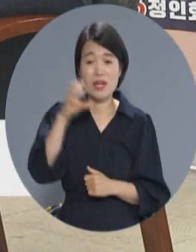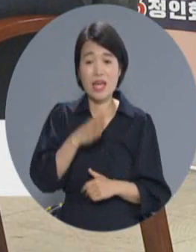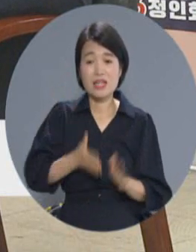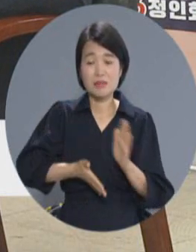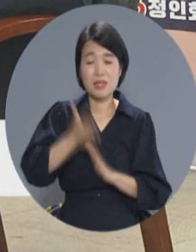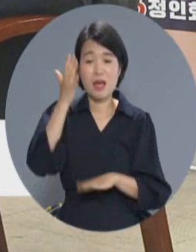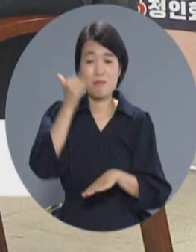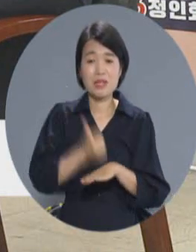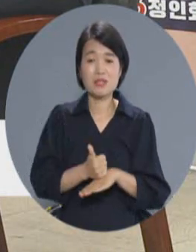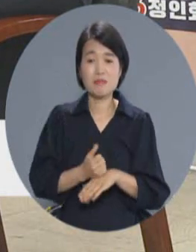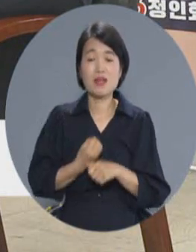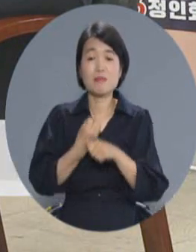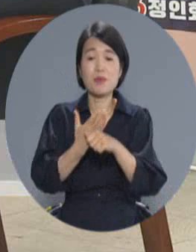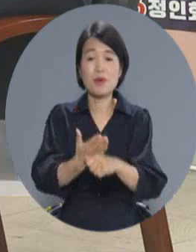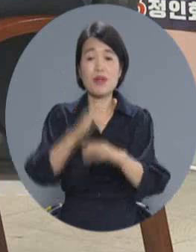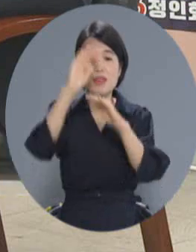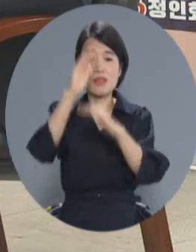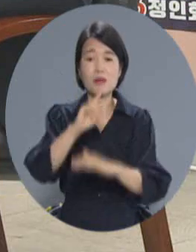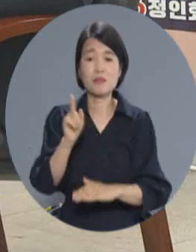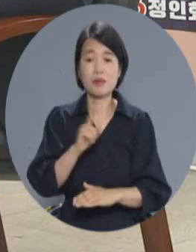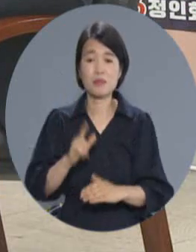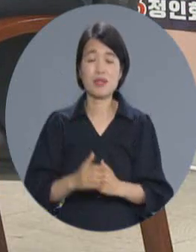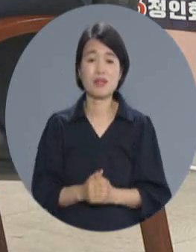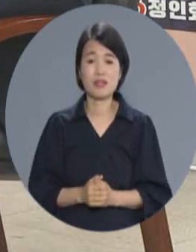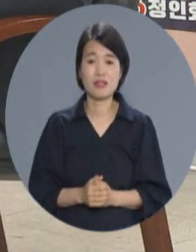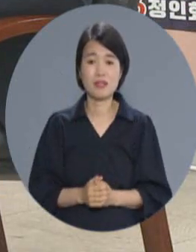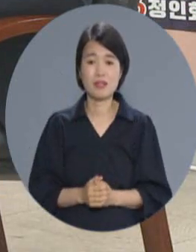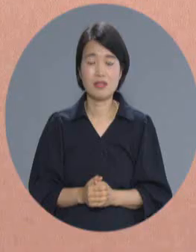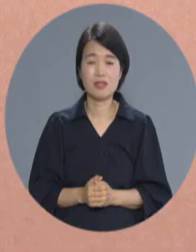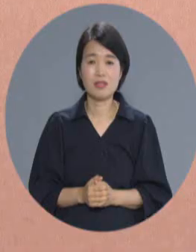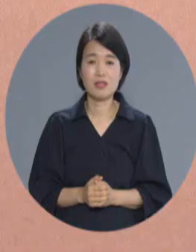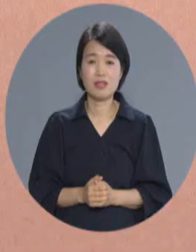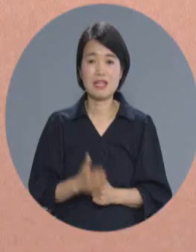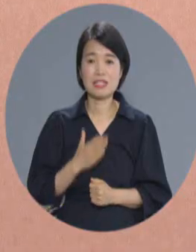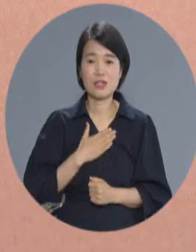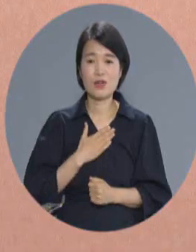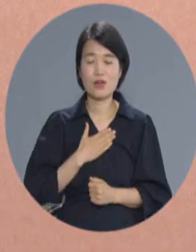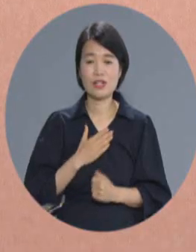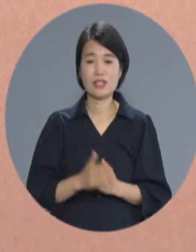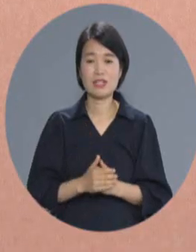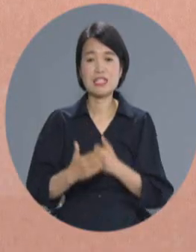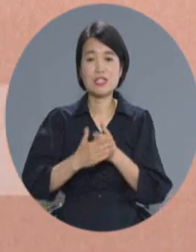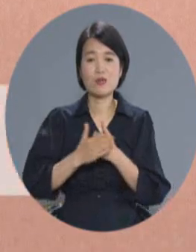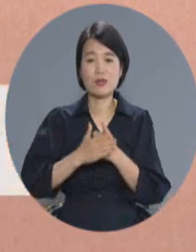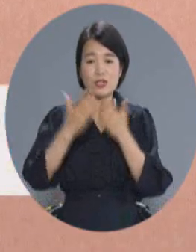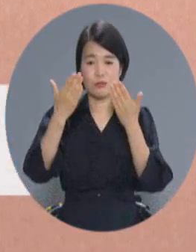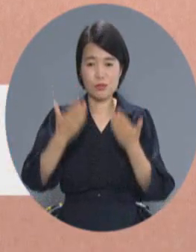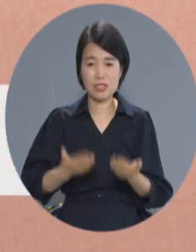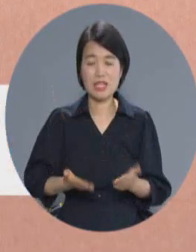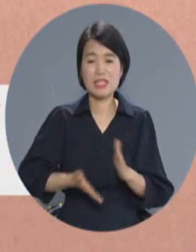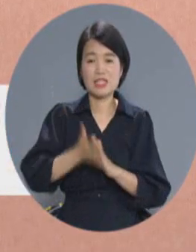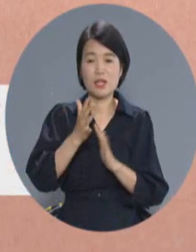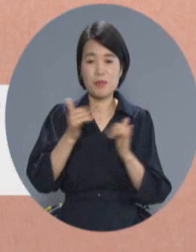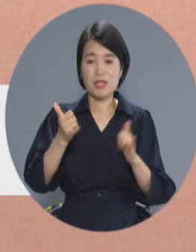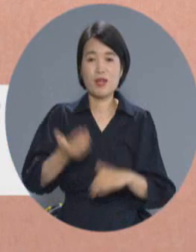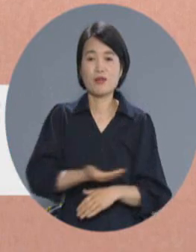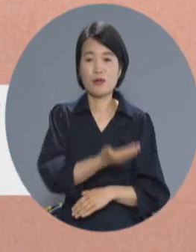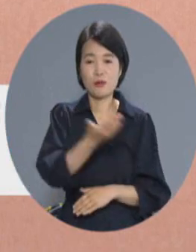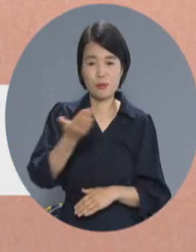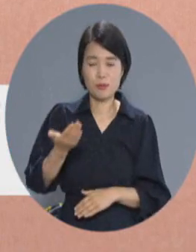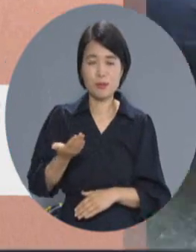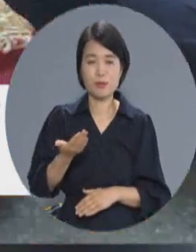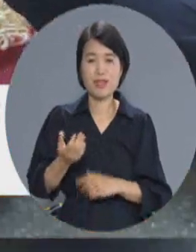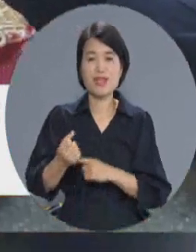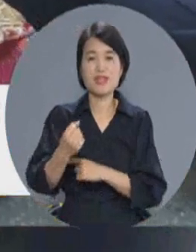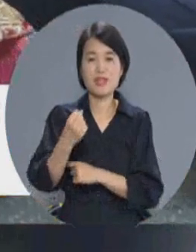한 가지 당부하고 싶은 말씀 있다면 전해주십시오. 네. 저를 지원해 주신 시민 여러분들의